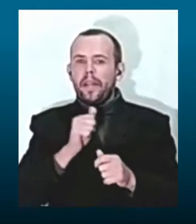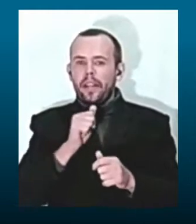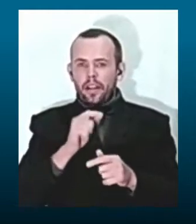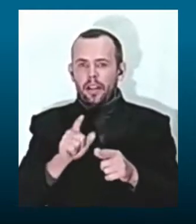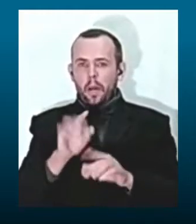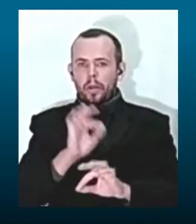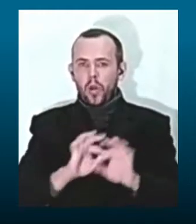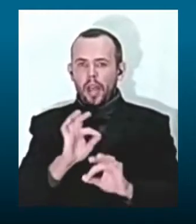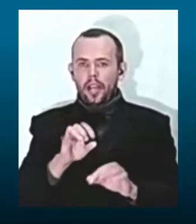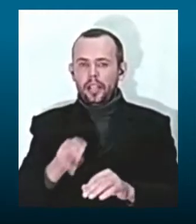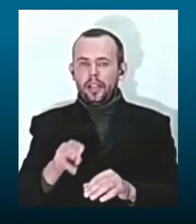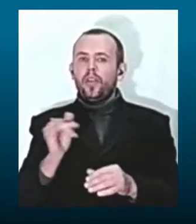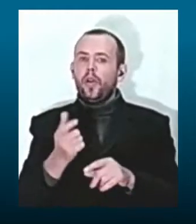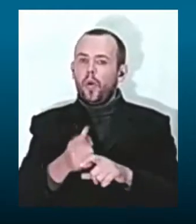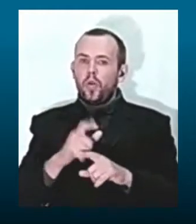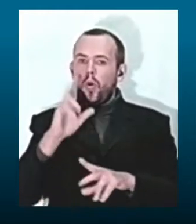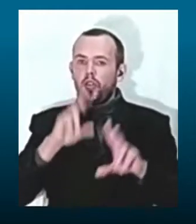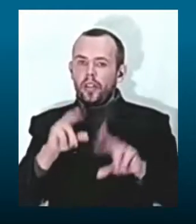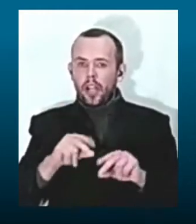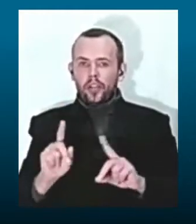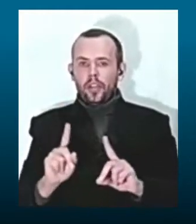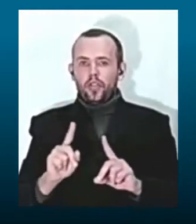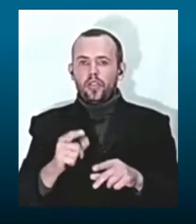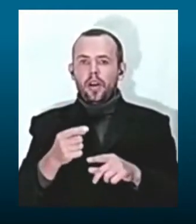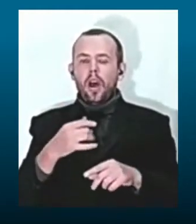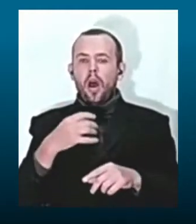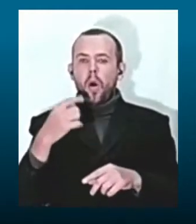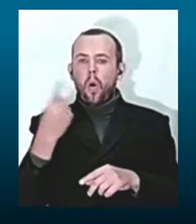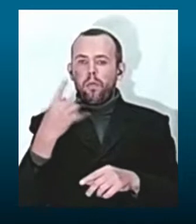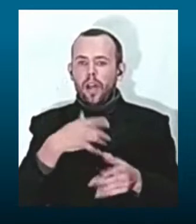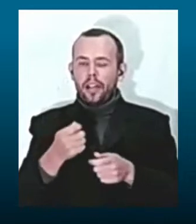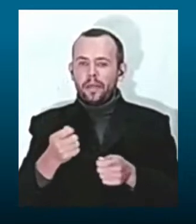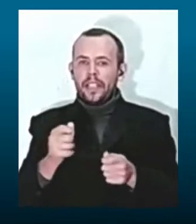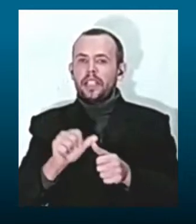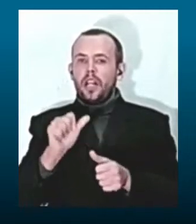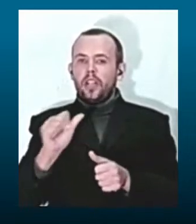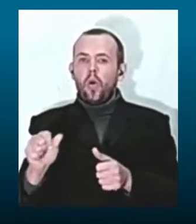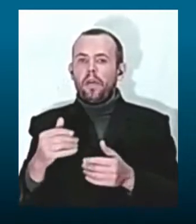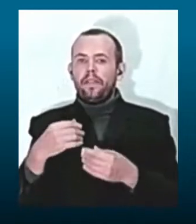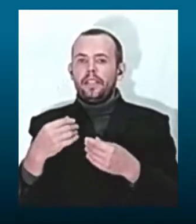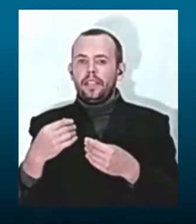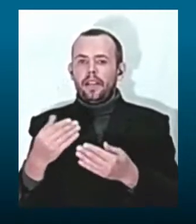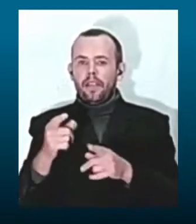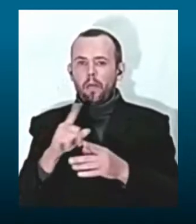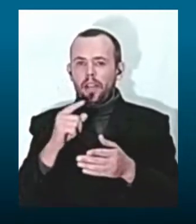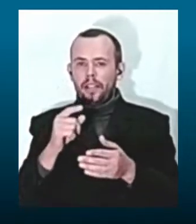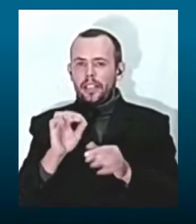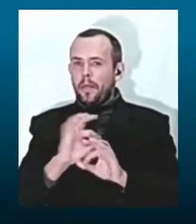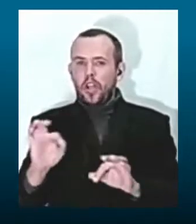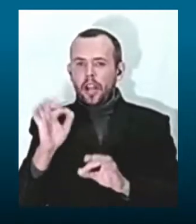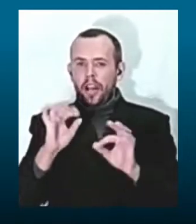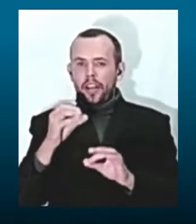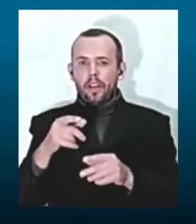очень надеюсь, что обладминистрация, кроме составления вот таких вот замечательных рейтингов, будет действительно оказывать